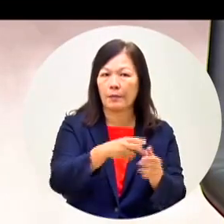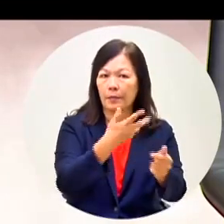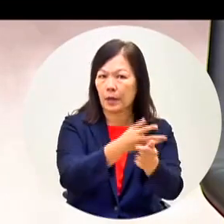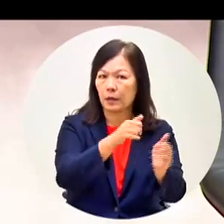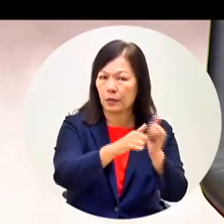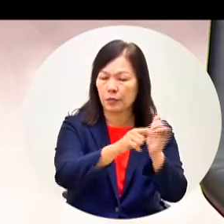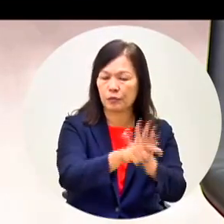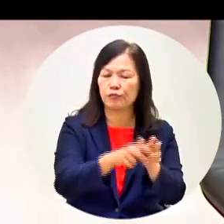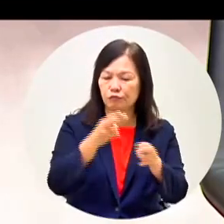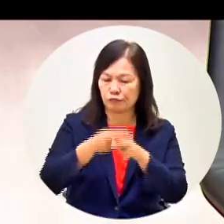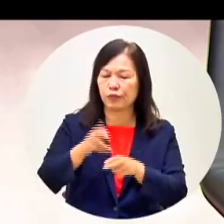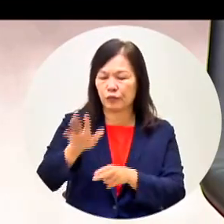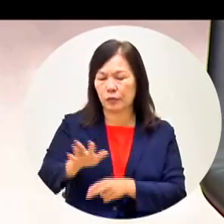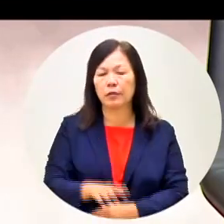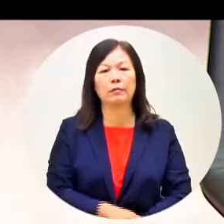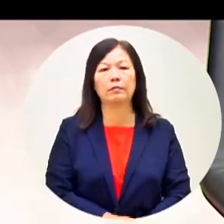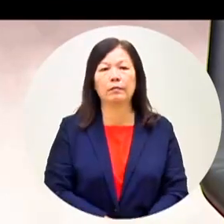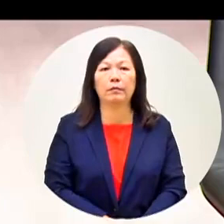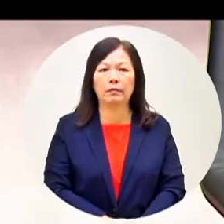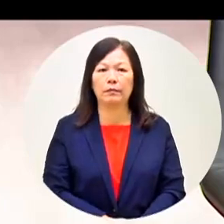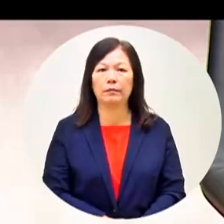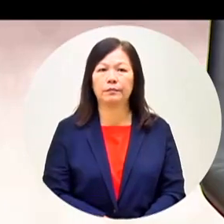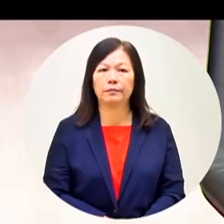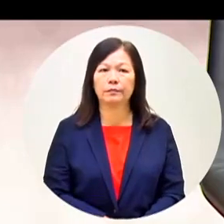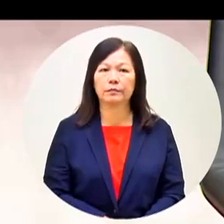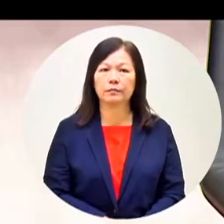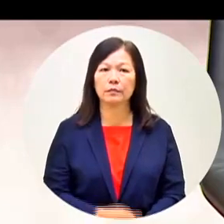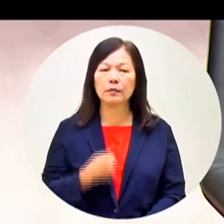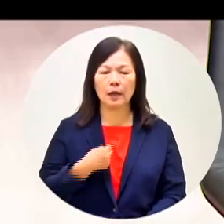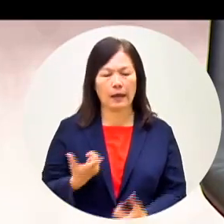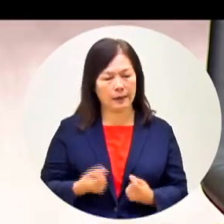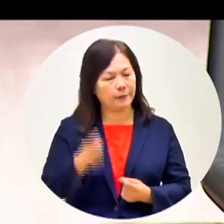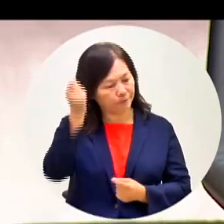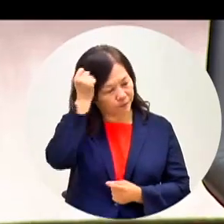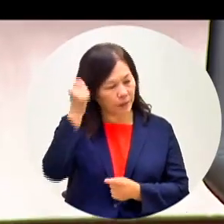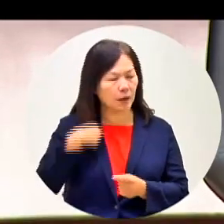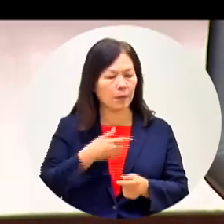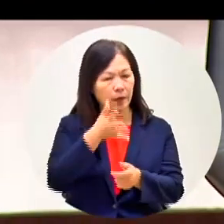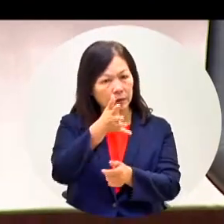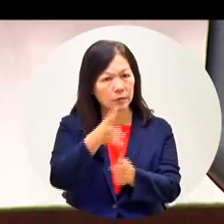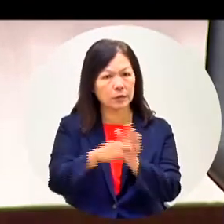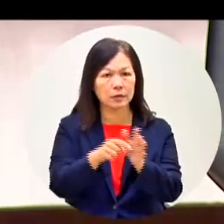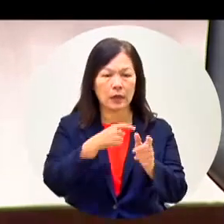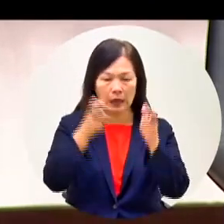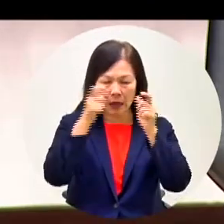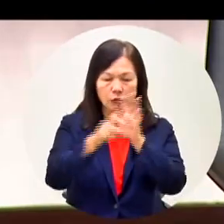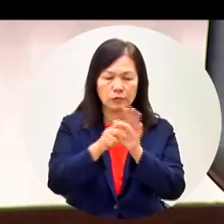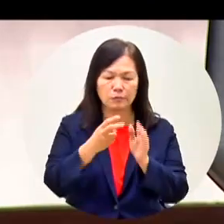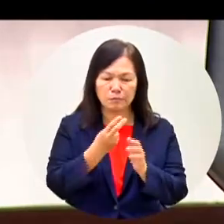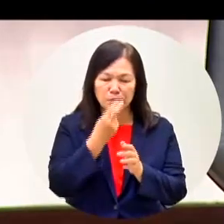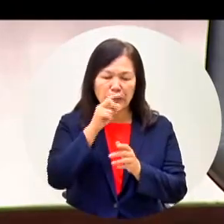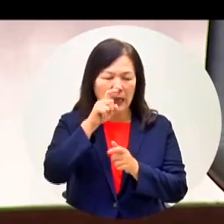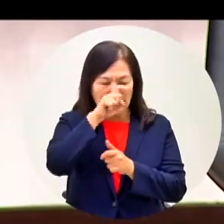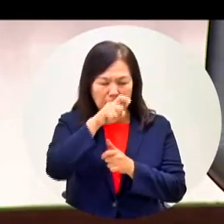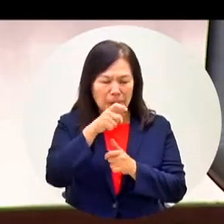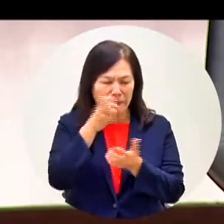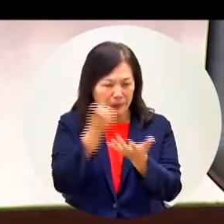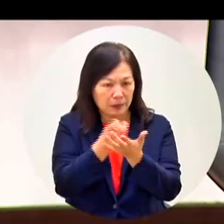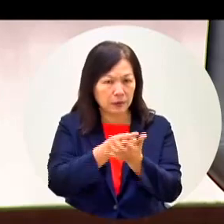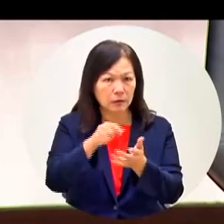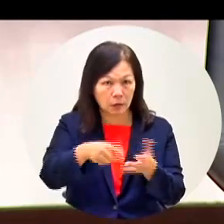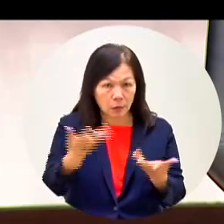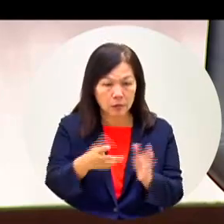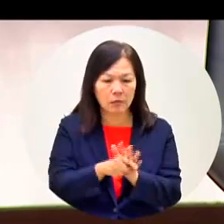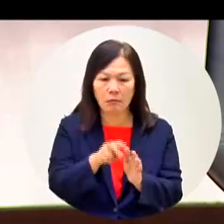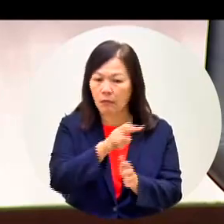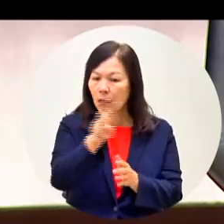府。本席也记得我在质询高雄市的空污问题严重的时候，我们看到的是什么？